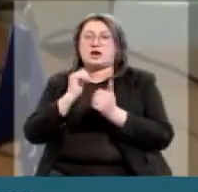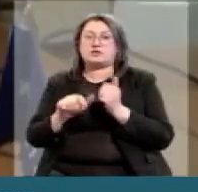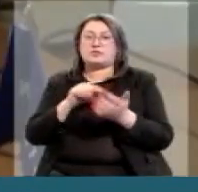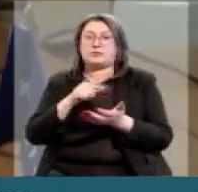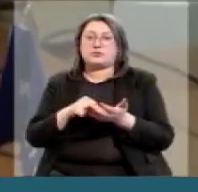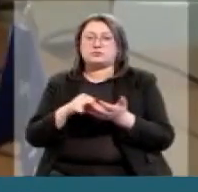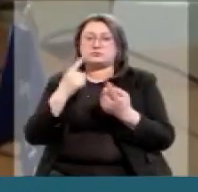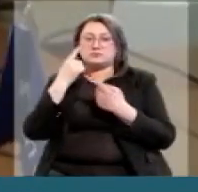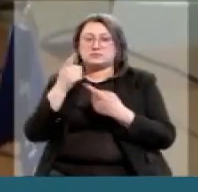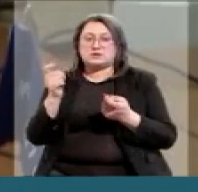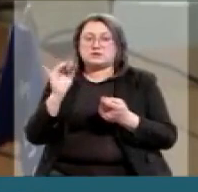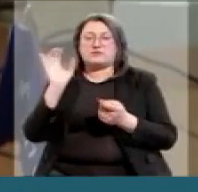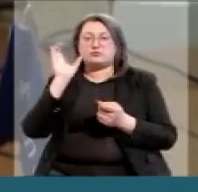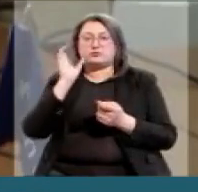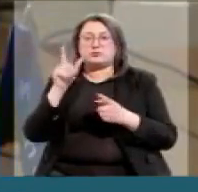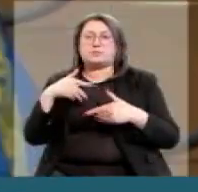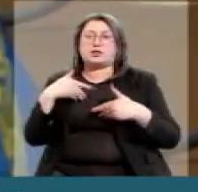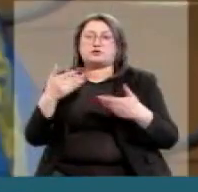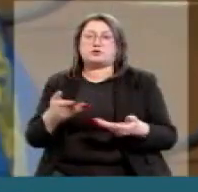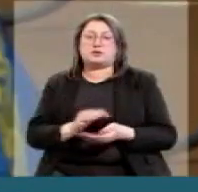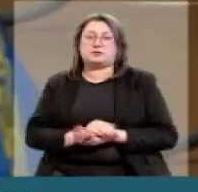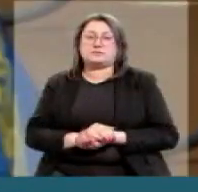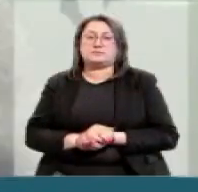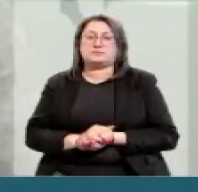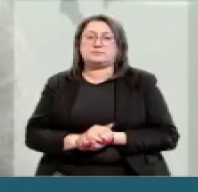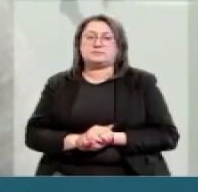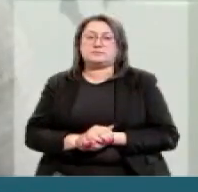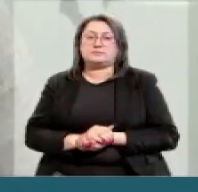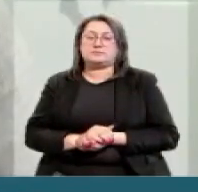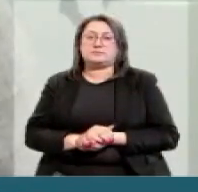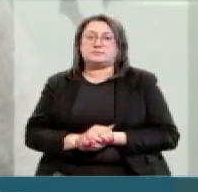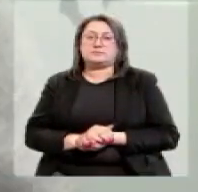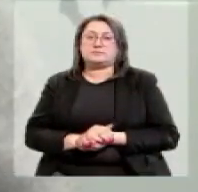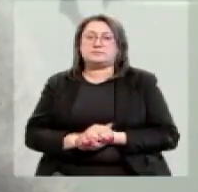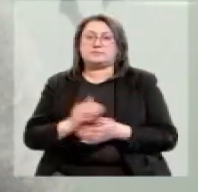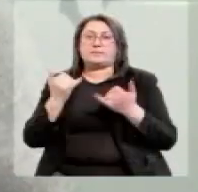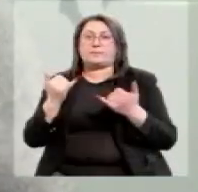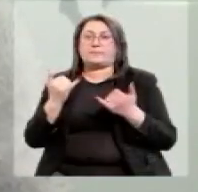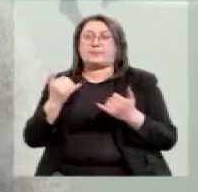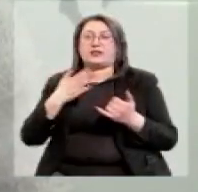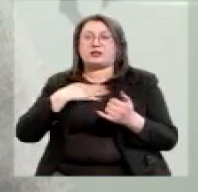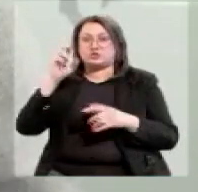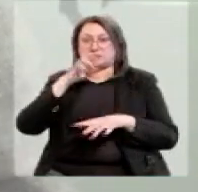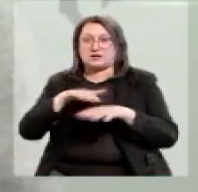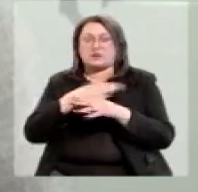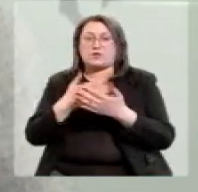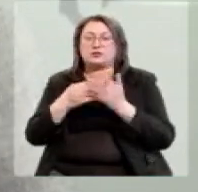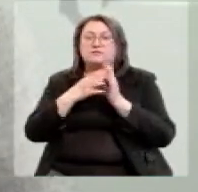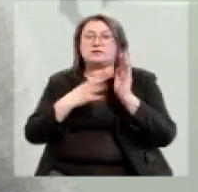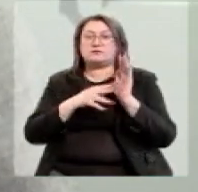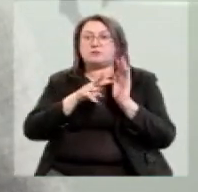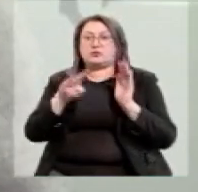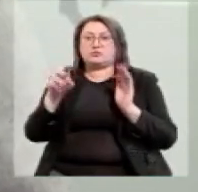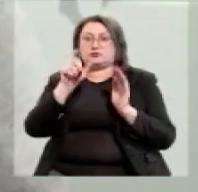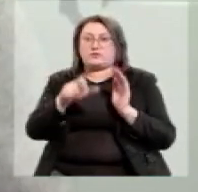Рахымжановтың айтуынша, штаб өкілдері өзекті деген сұрақтарды қағазға түртіп отырды. Елімізде 19 миллионға жуық халық болса, әрбірінің өз проблемасы бар.